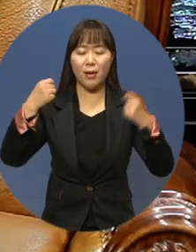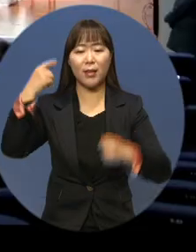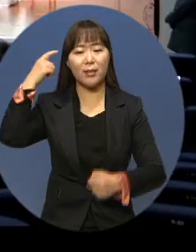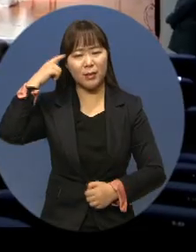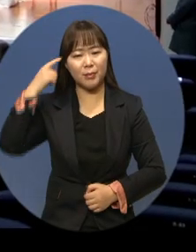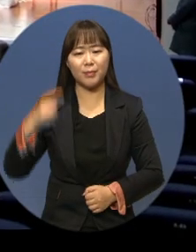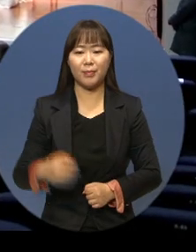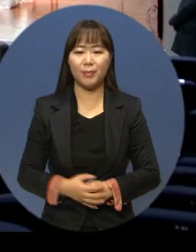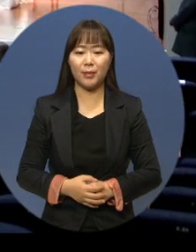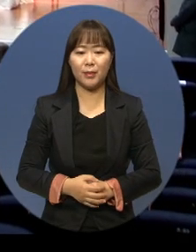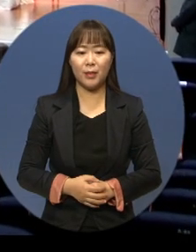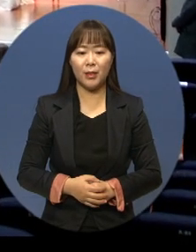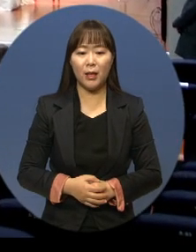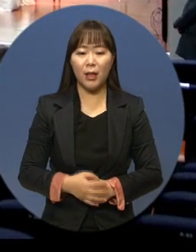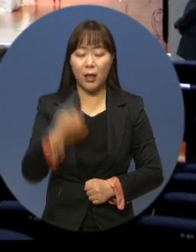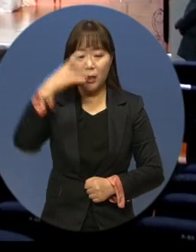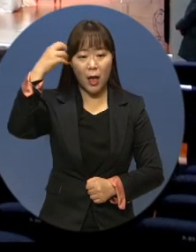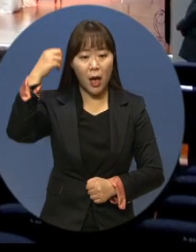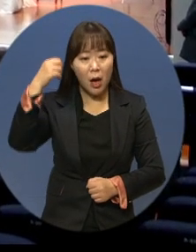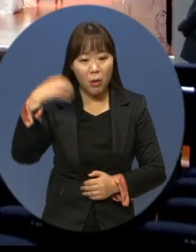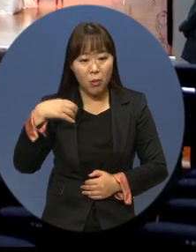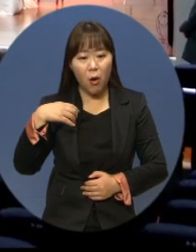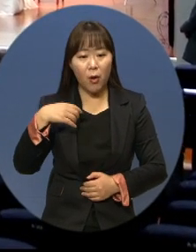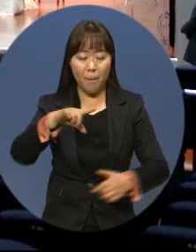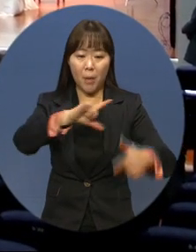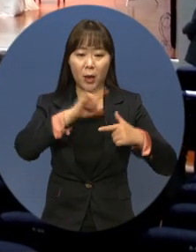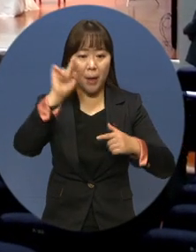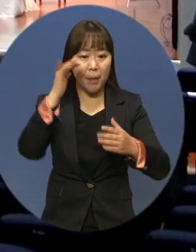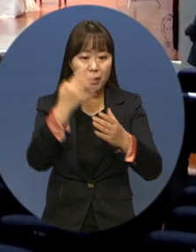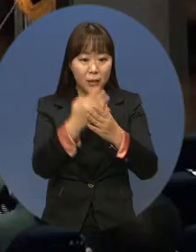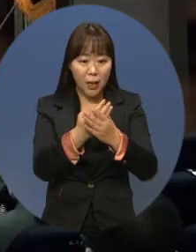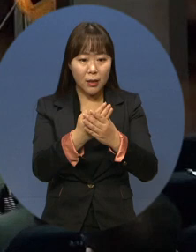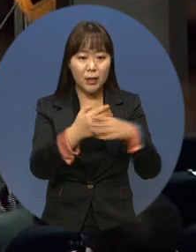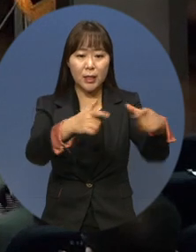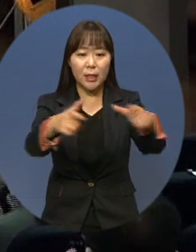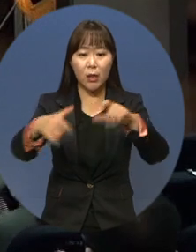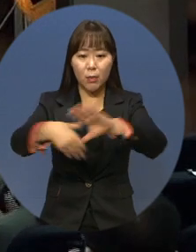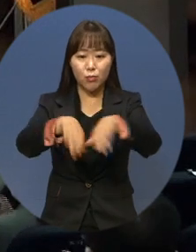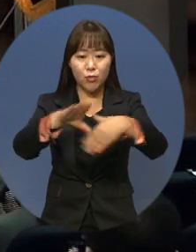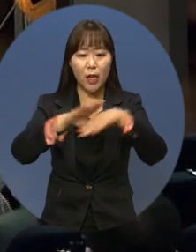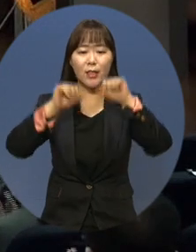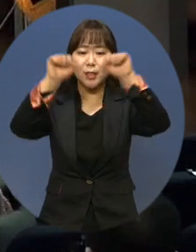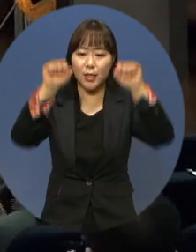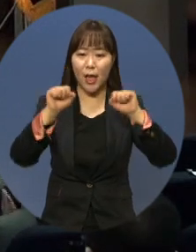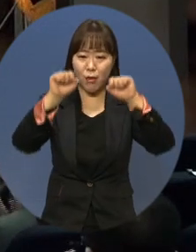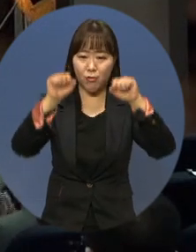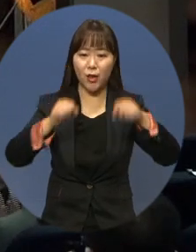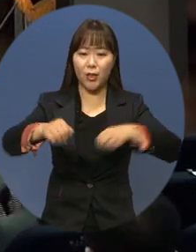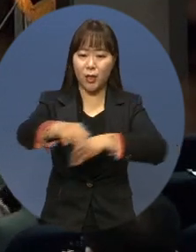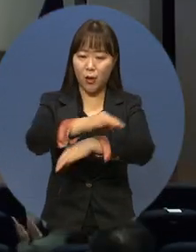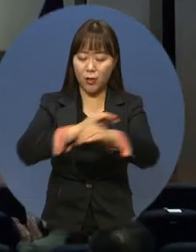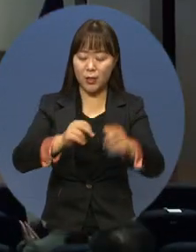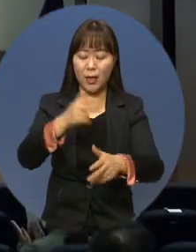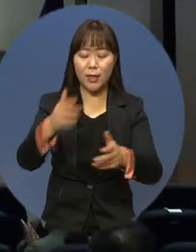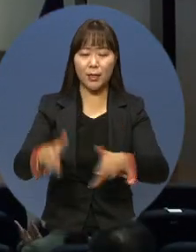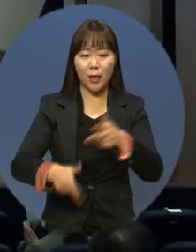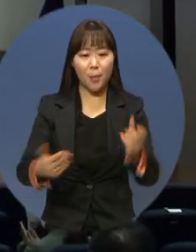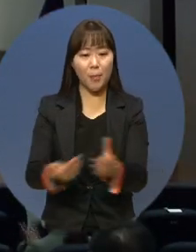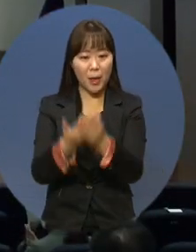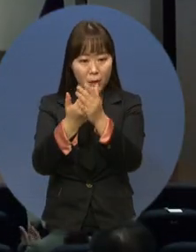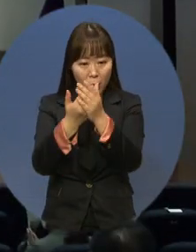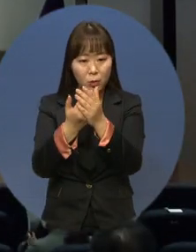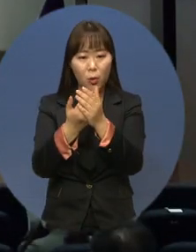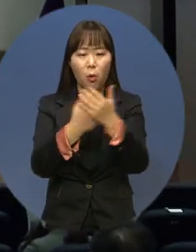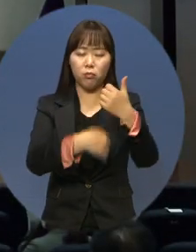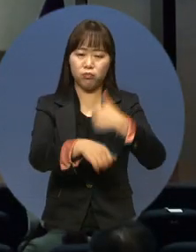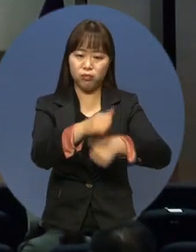있습니다. 신한대학교 대학원 명예 박사학위는 지역의 문화, 체육, 경제산업 발전 및